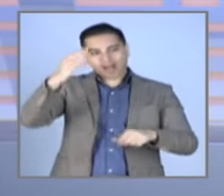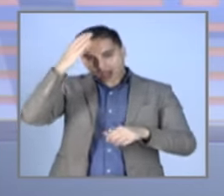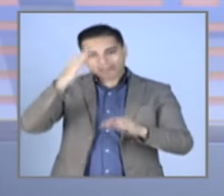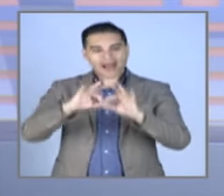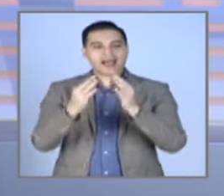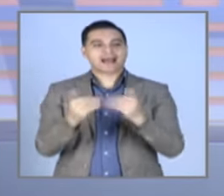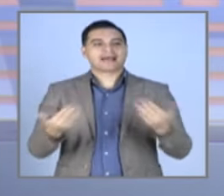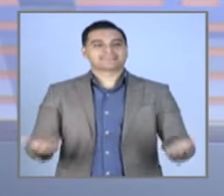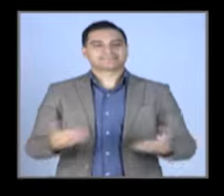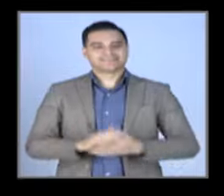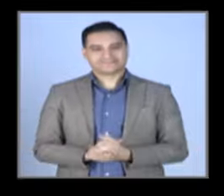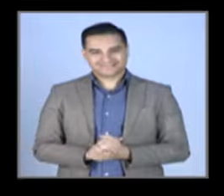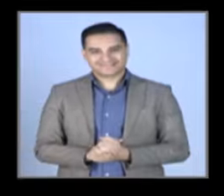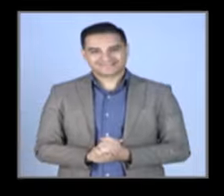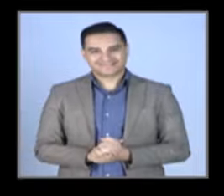لعباقرة العائلات.